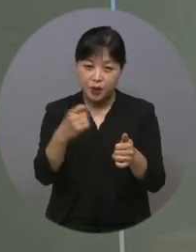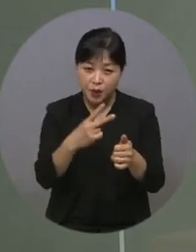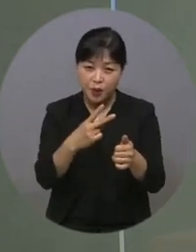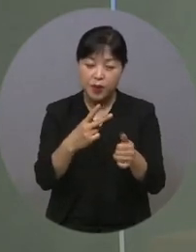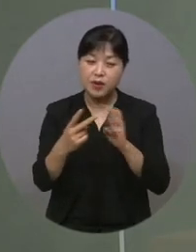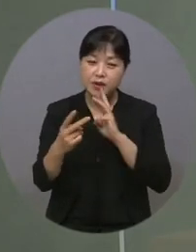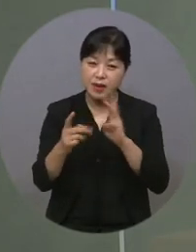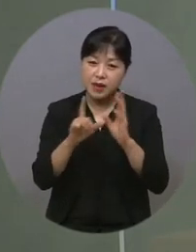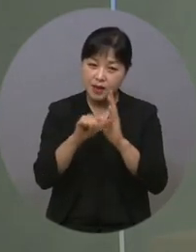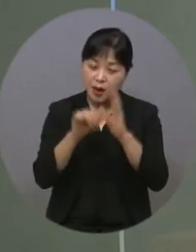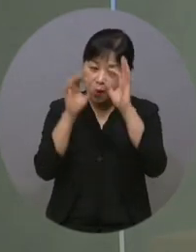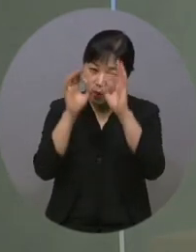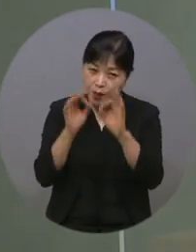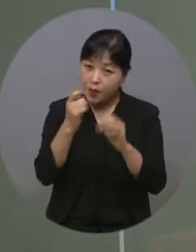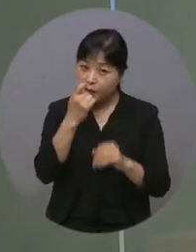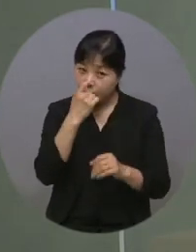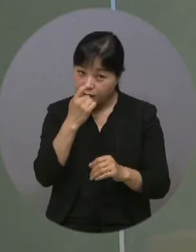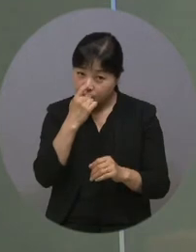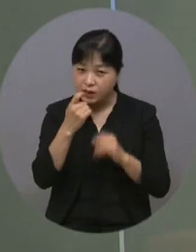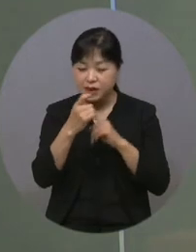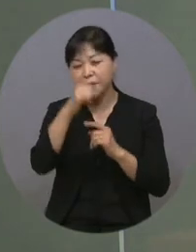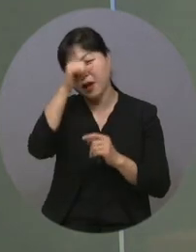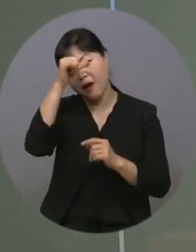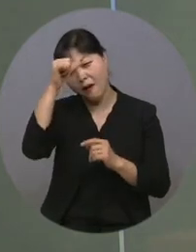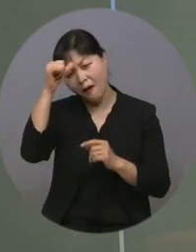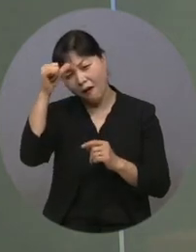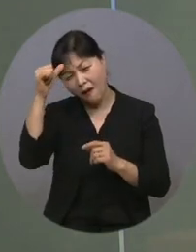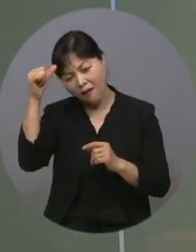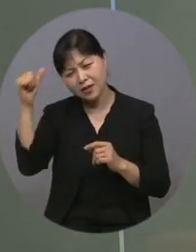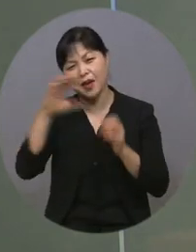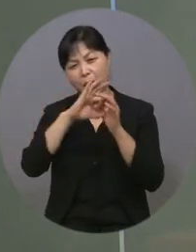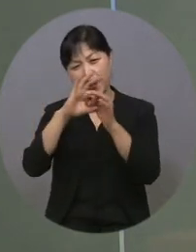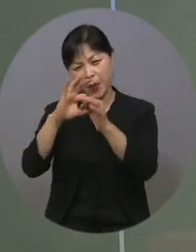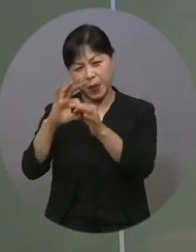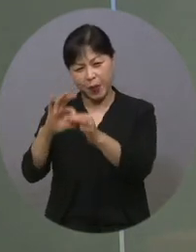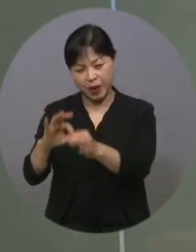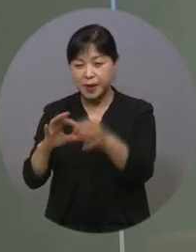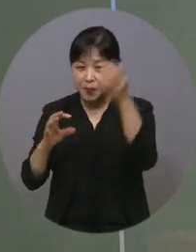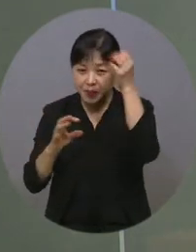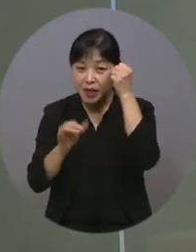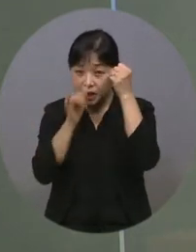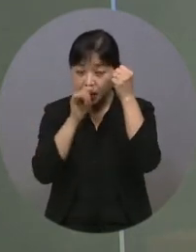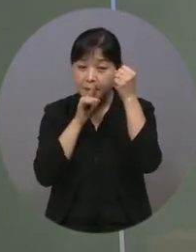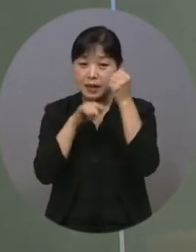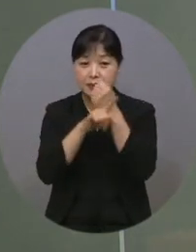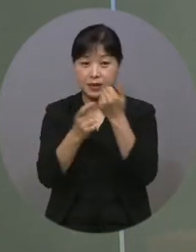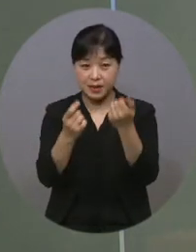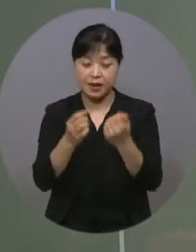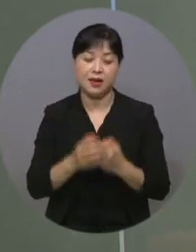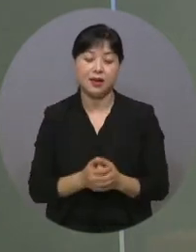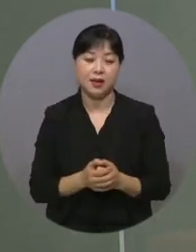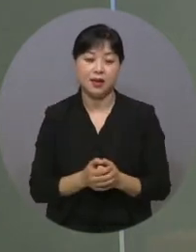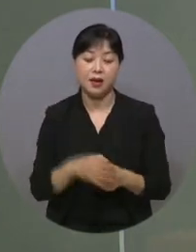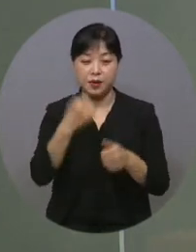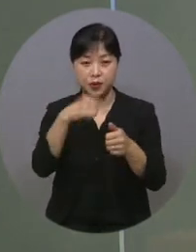바로 교육이요 평생을 간다 그런 뜻이겠죠. 참 교육이라는